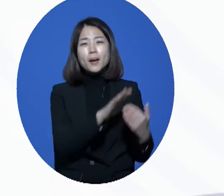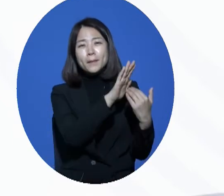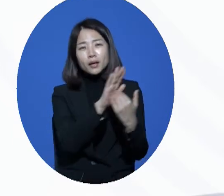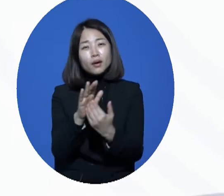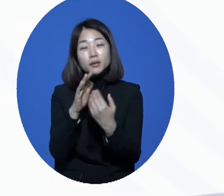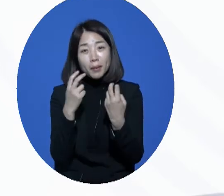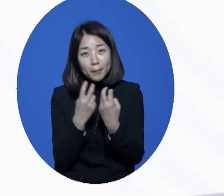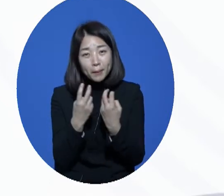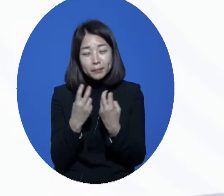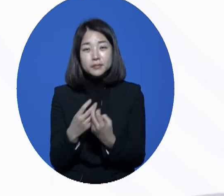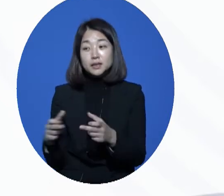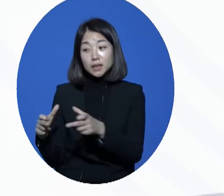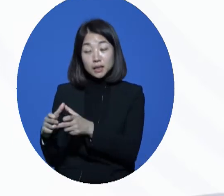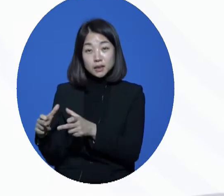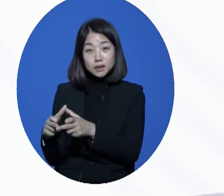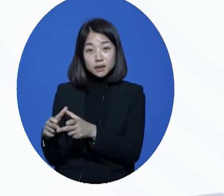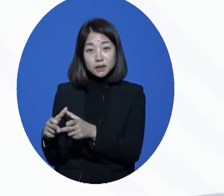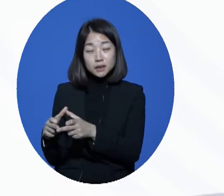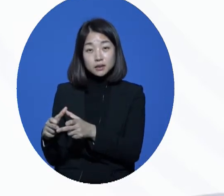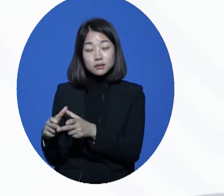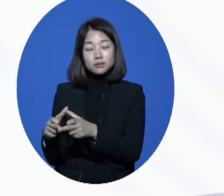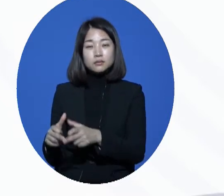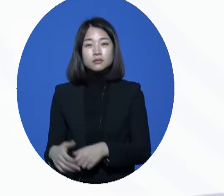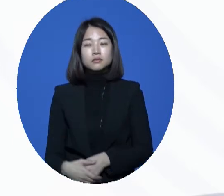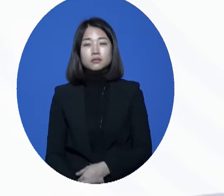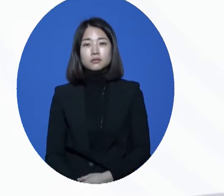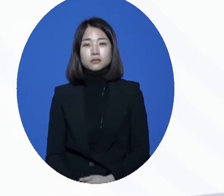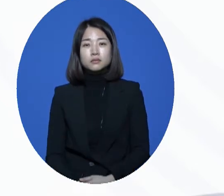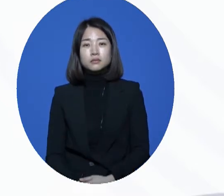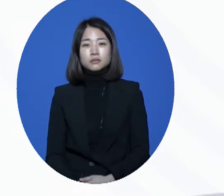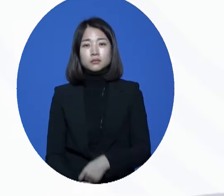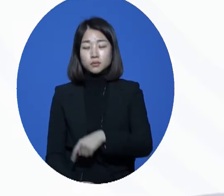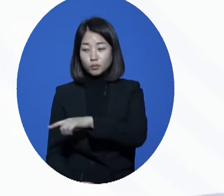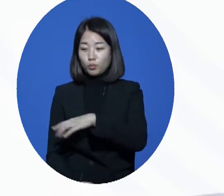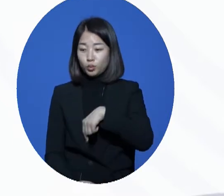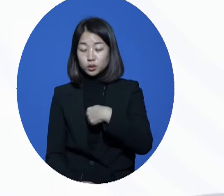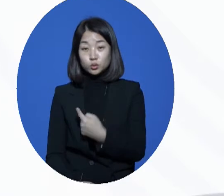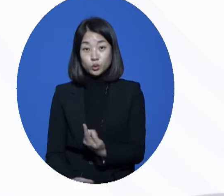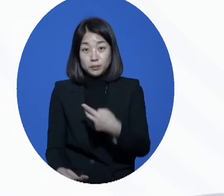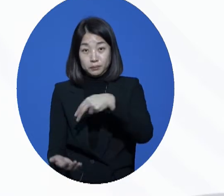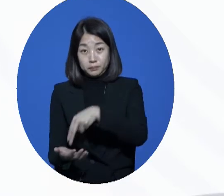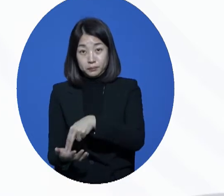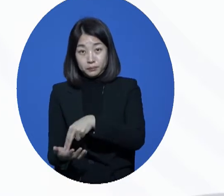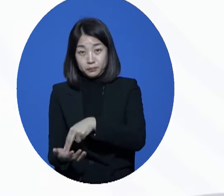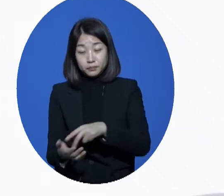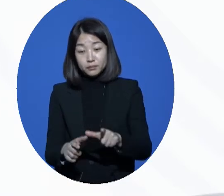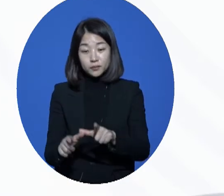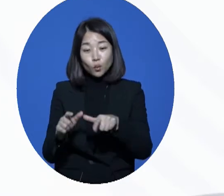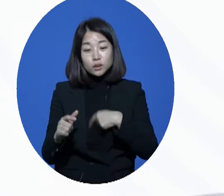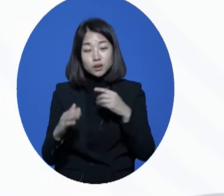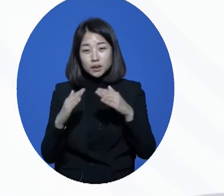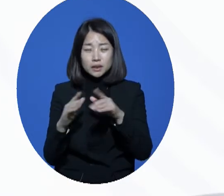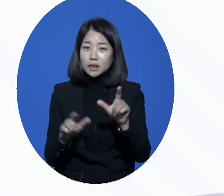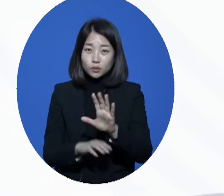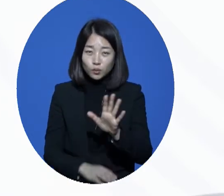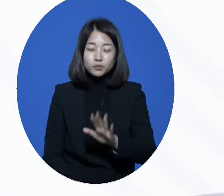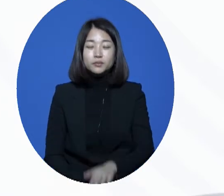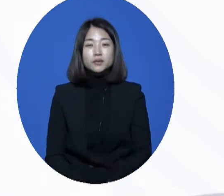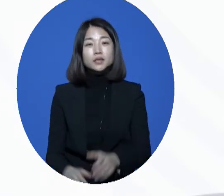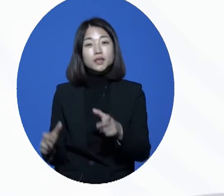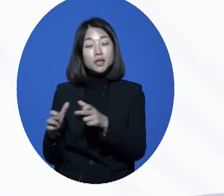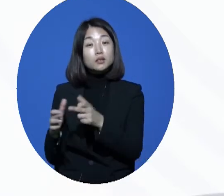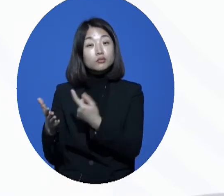데 있어서도 장애인이 독립된 어떤 인간을 가정하고 지금 거리두기를 설정하는 것이 아니라 장애인